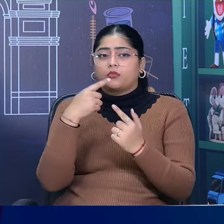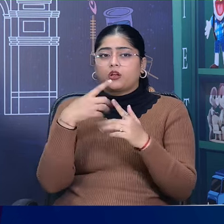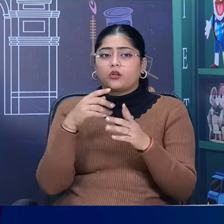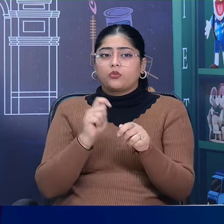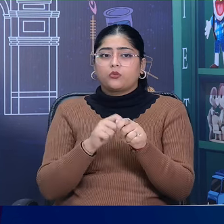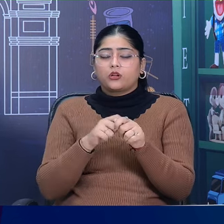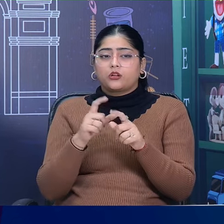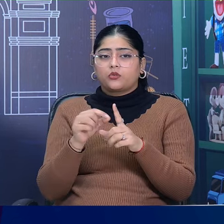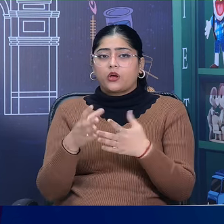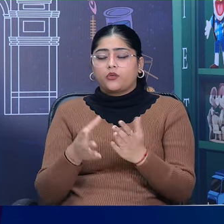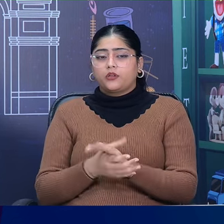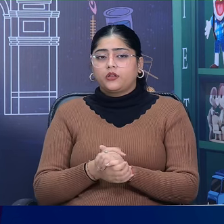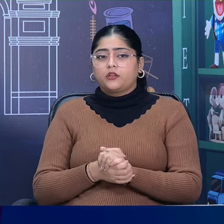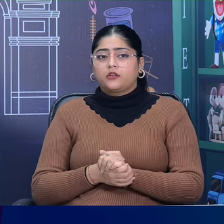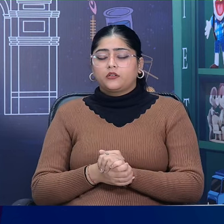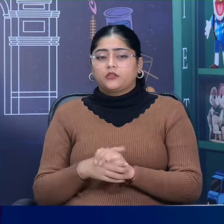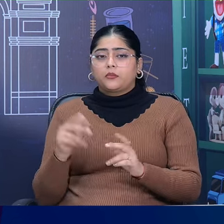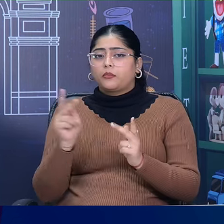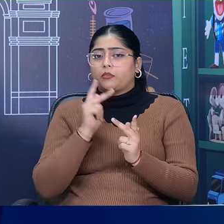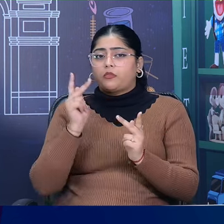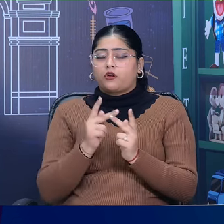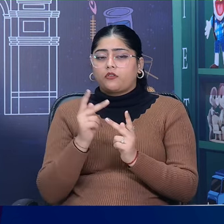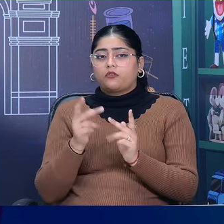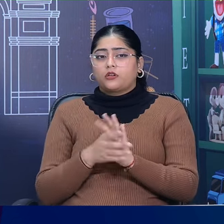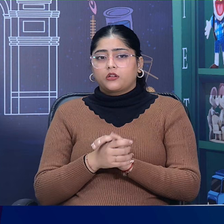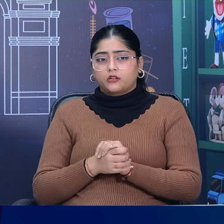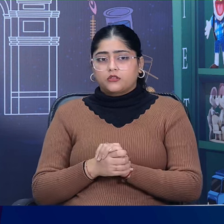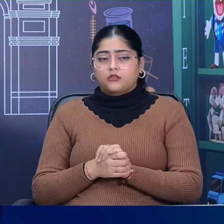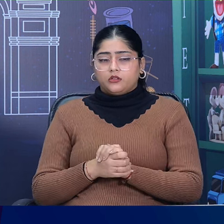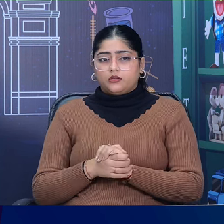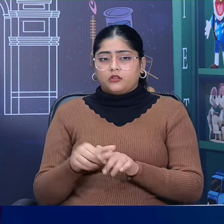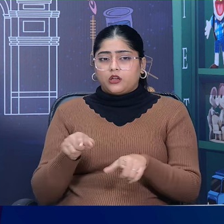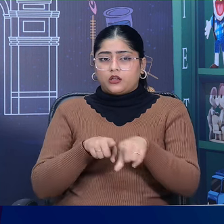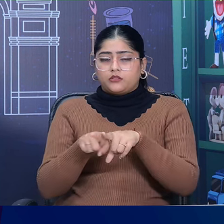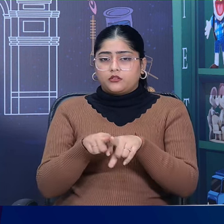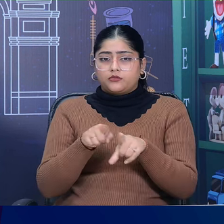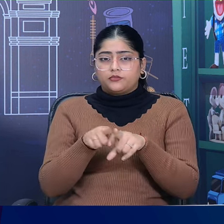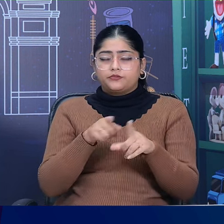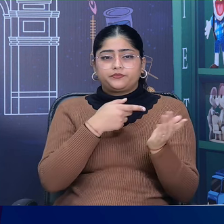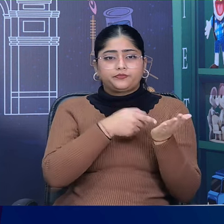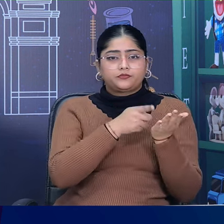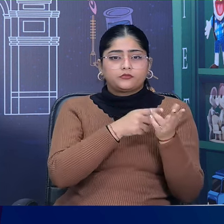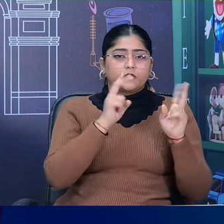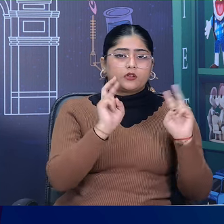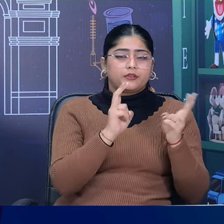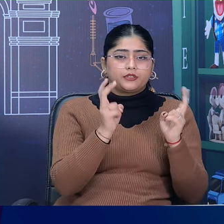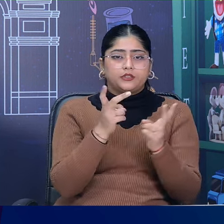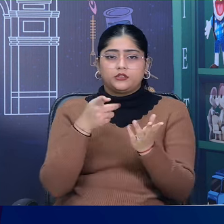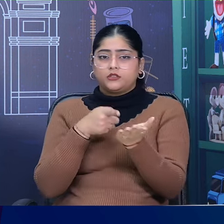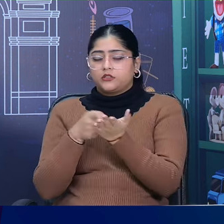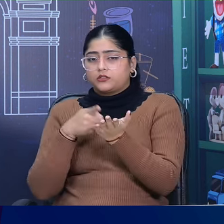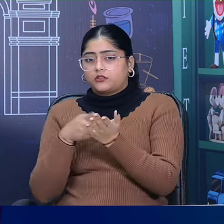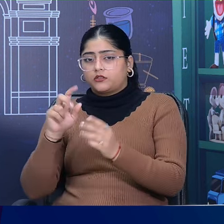जाते हैं क्योंकि वो एक बहुत बढ़िया तरीका है किसी भी तरीके से हम अब जो ग्राम पंचायत और ग्राम सभा के फंक्शंस को समझाने के